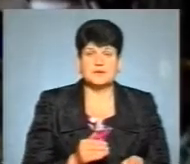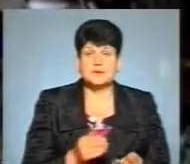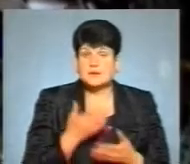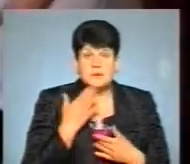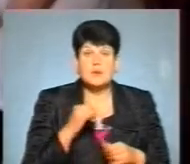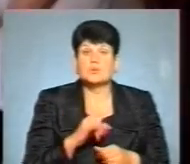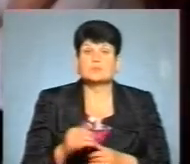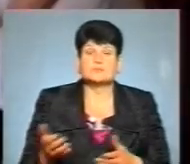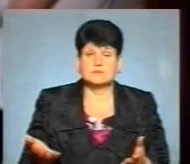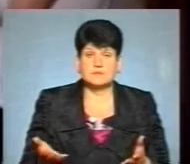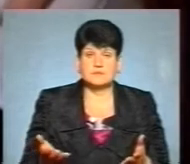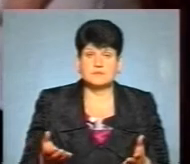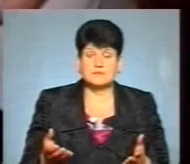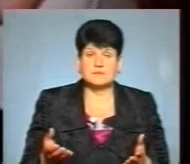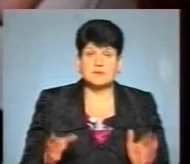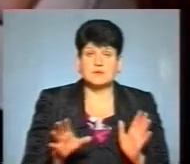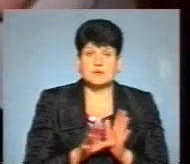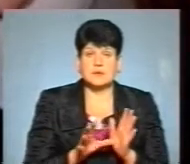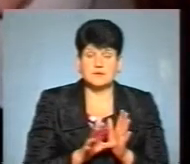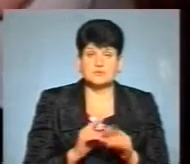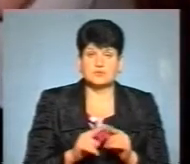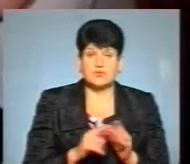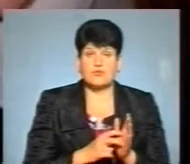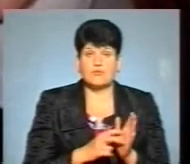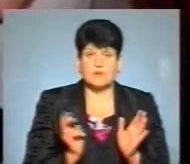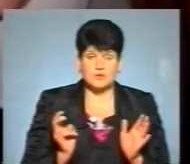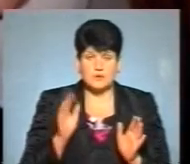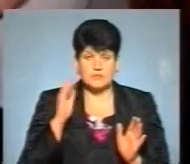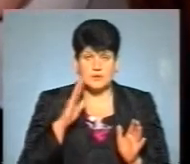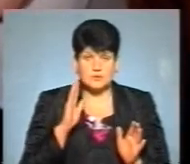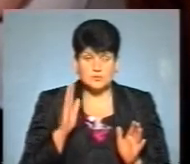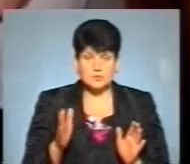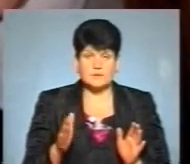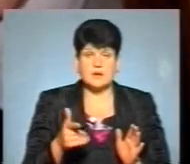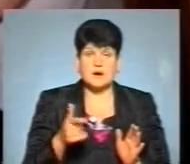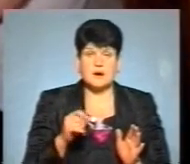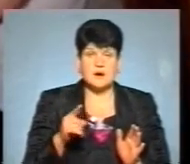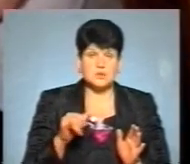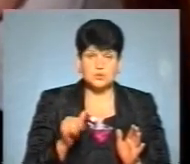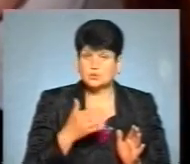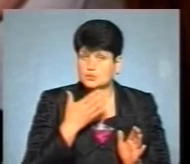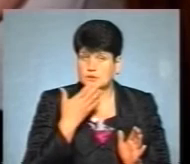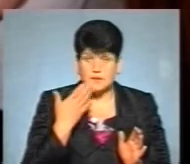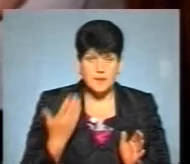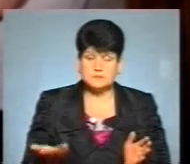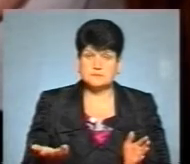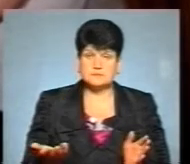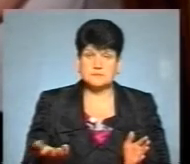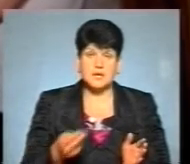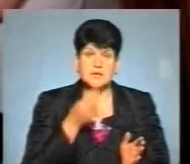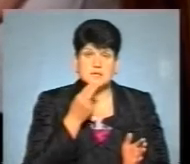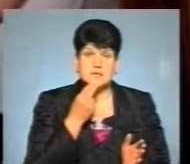де? Світло скоро виключить, буде більше вода. Фонарик. Газу нема де підключити тут. Їсти нема